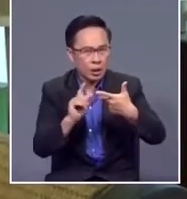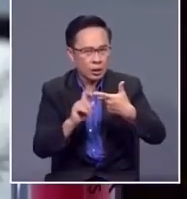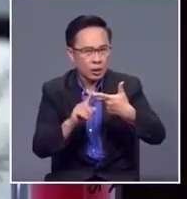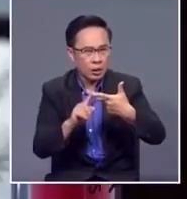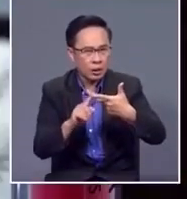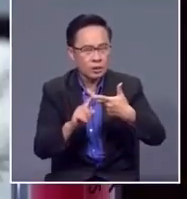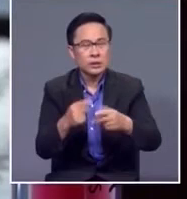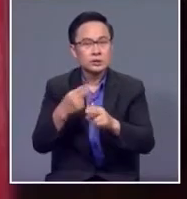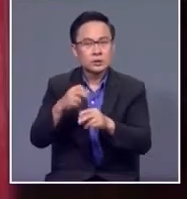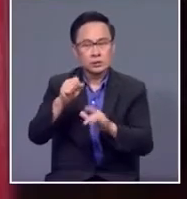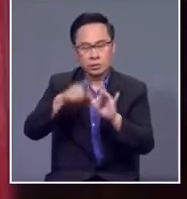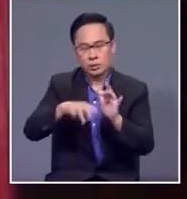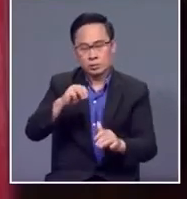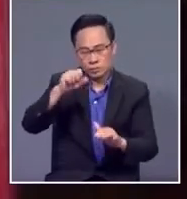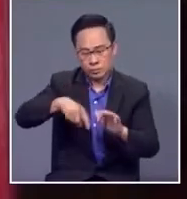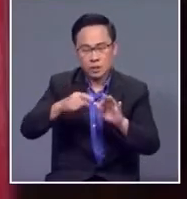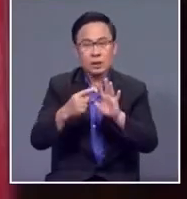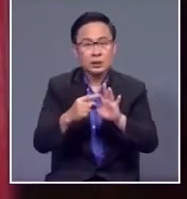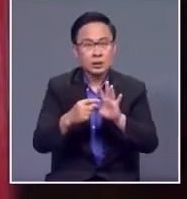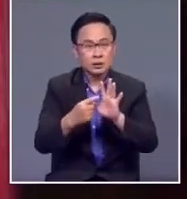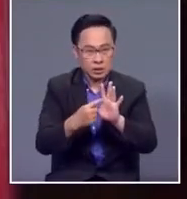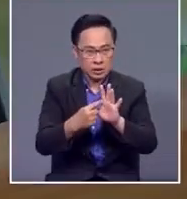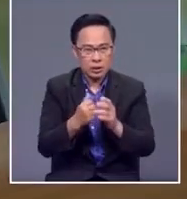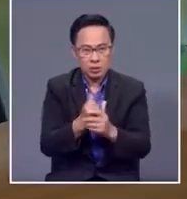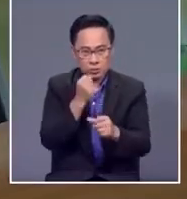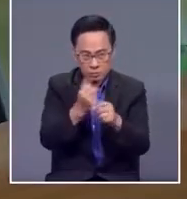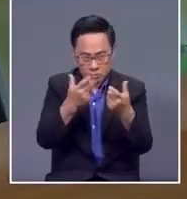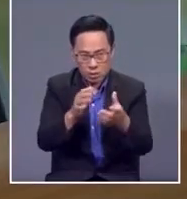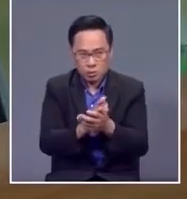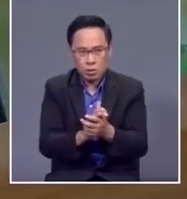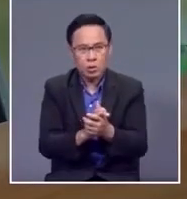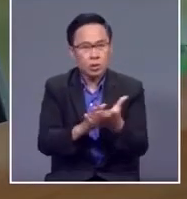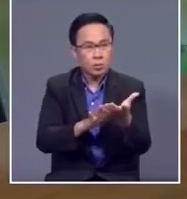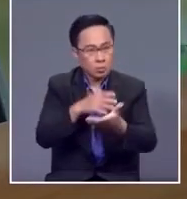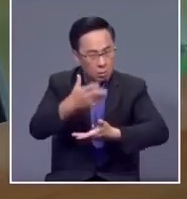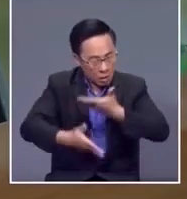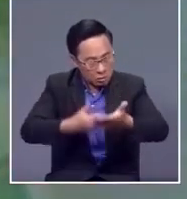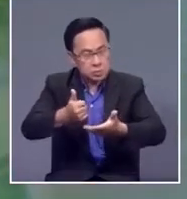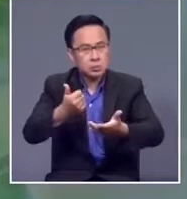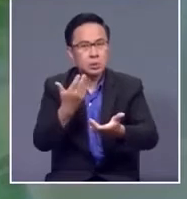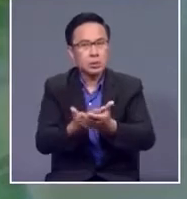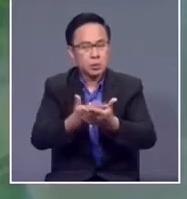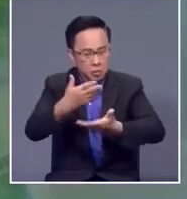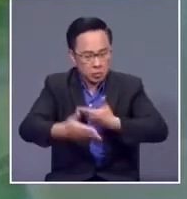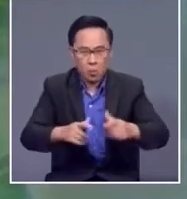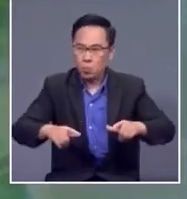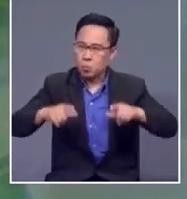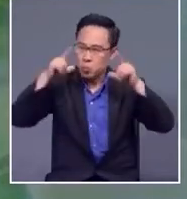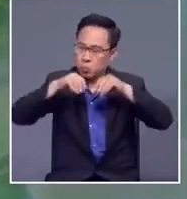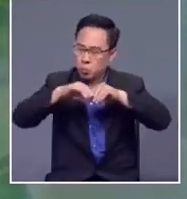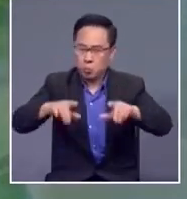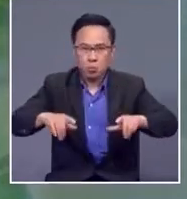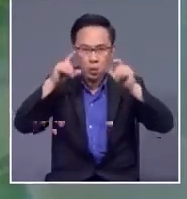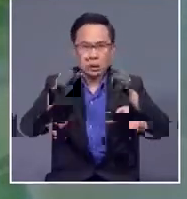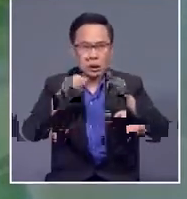ส้มซ่าซึ่งส้มซ่าหลังจากที่เราทำออกมาแล้วเนี่ยมันก็ประสบผลสำเร็จทำให้เรามีชื่อเสียงโด่งดังมากชนะ